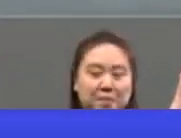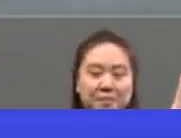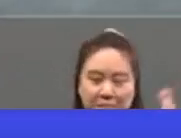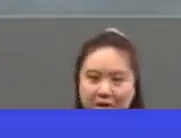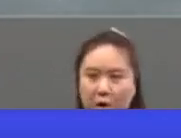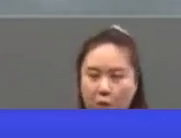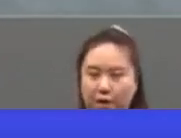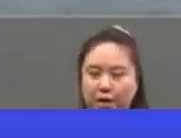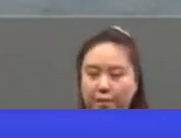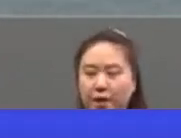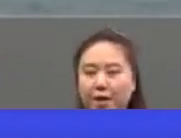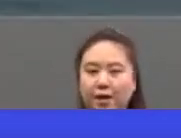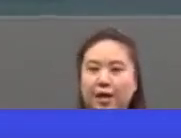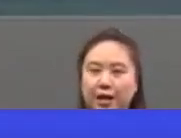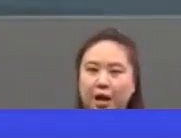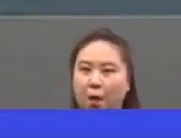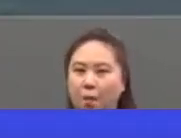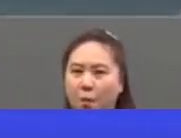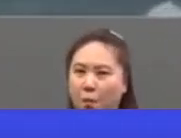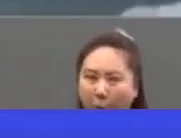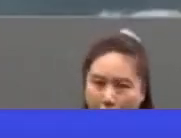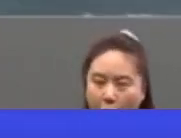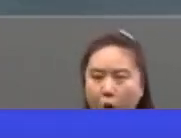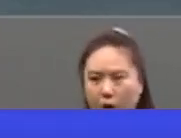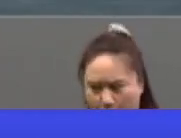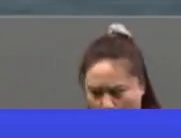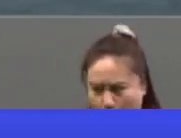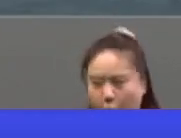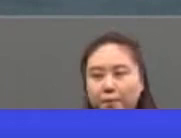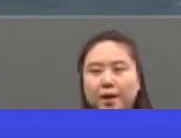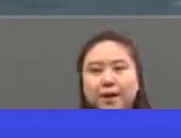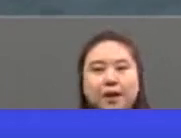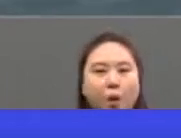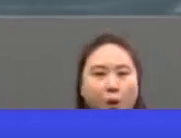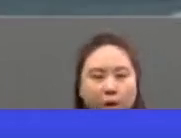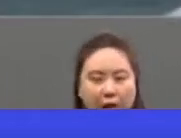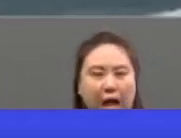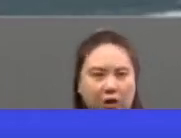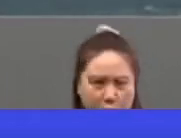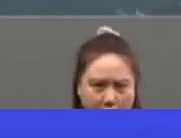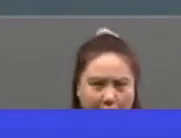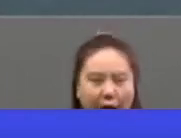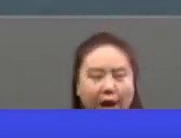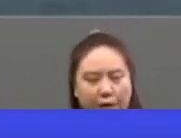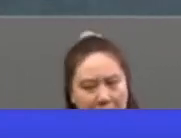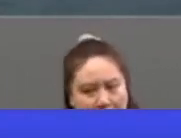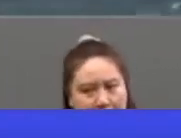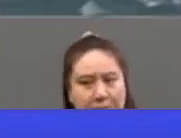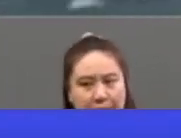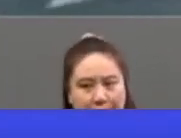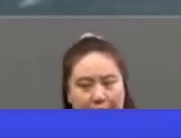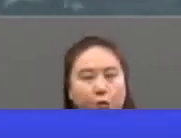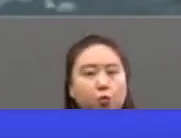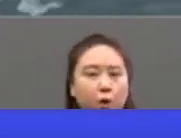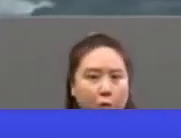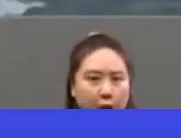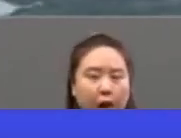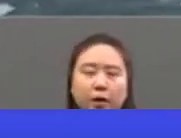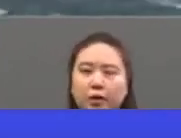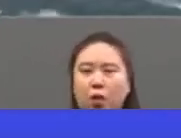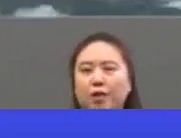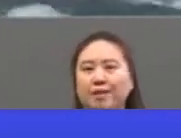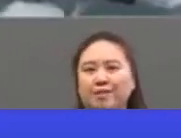1,590,000 ตันต่อปีเนี่ยเราก็เลยต้องมากำหนดว่าถ้าอย่างนั้นต้องขึ้นทะเบียนเรือประมงโดยเริ่มต้นเนี่ยเราดำเนิน